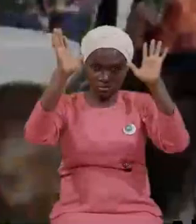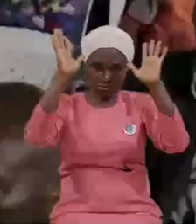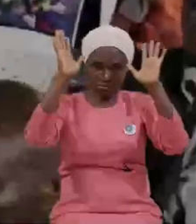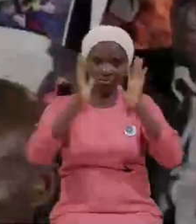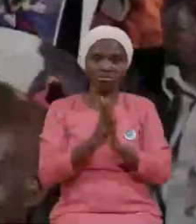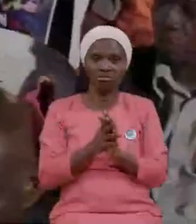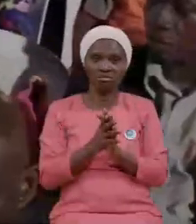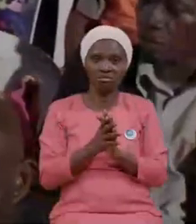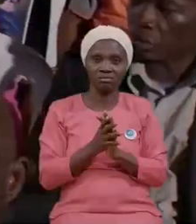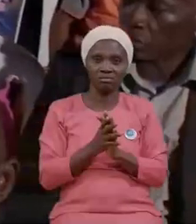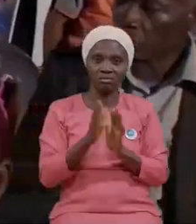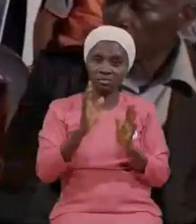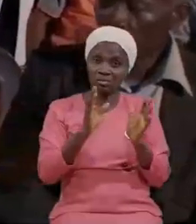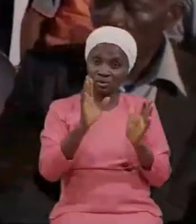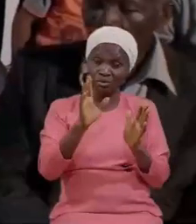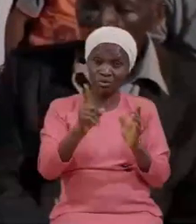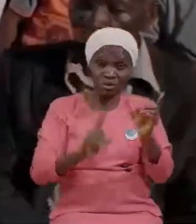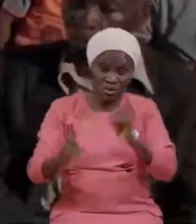Tu dis, Seigneur, je me repens.